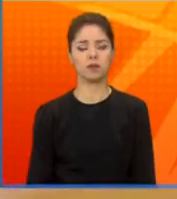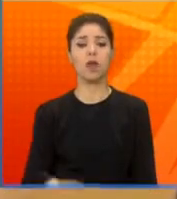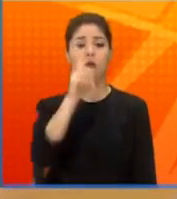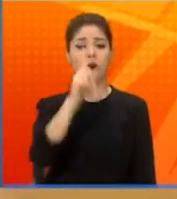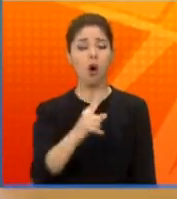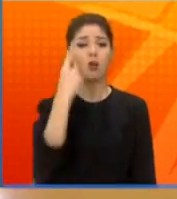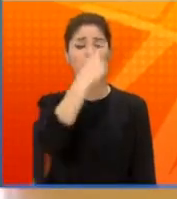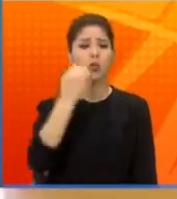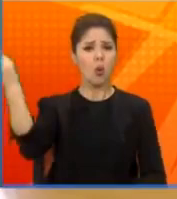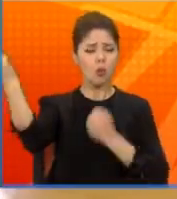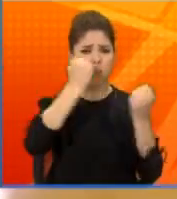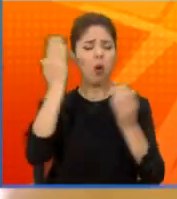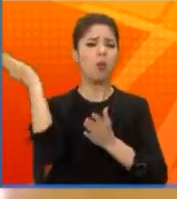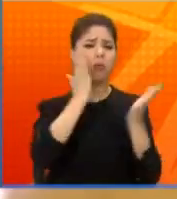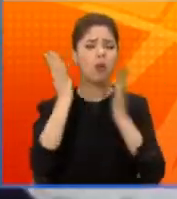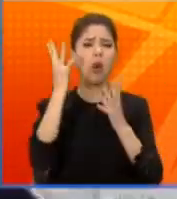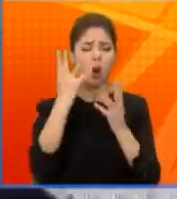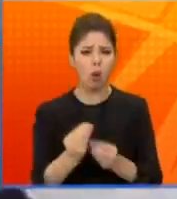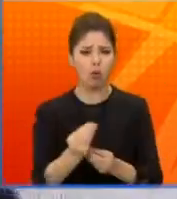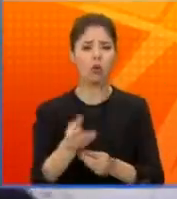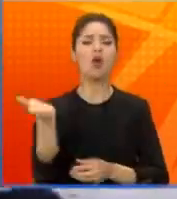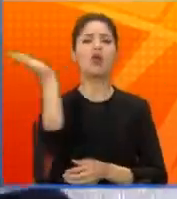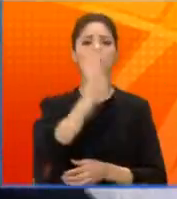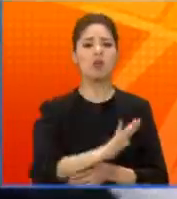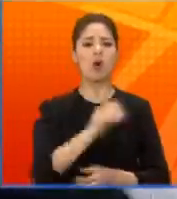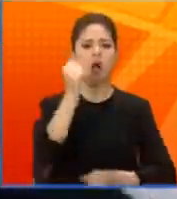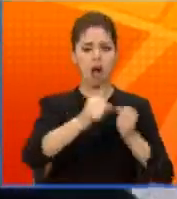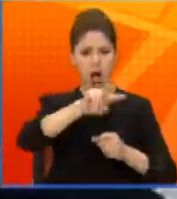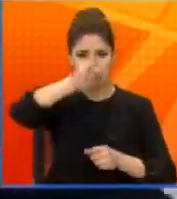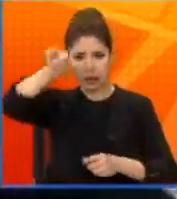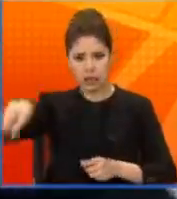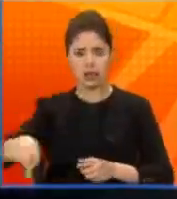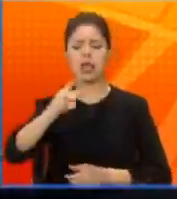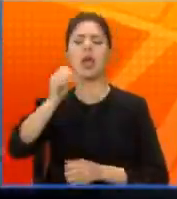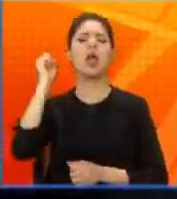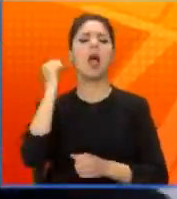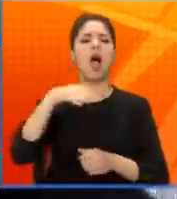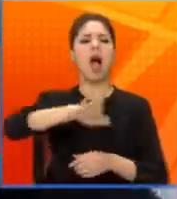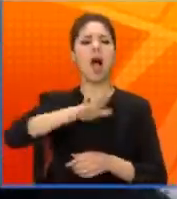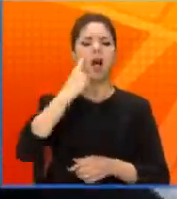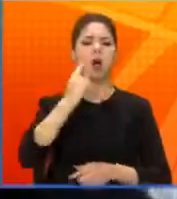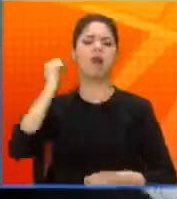Önce yüzüne defalarca tokat ve yumruk attı, ardından arabadan inip tekmelemeye başladı.